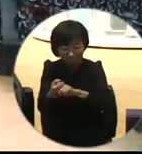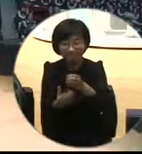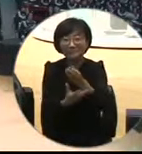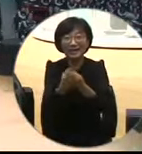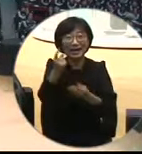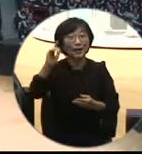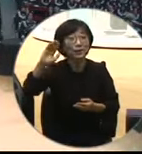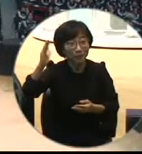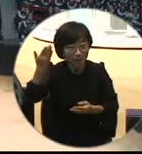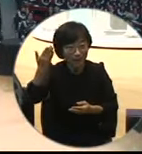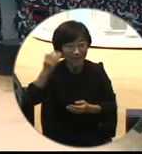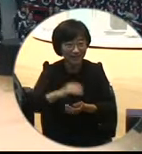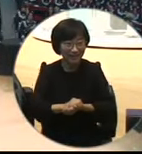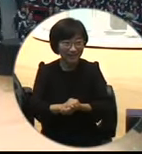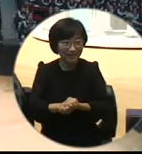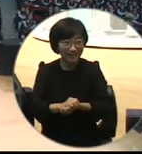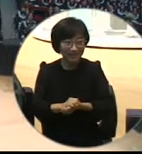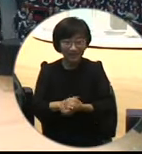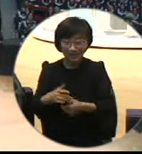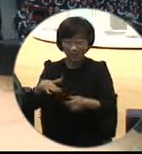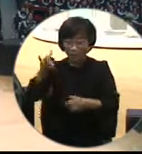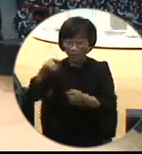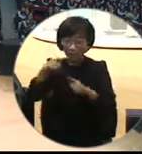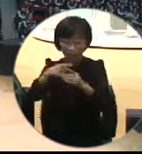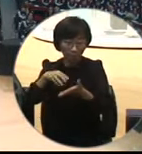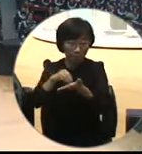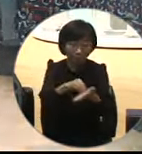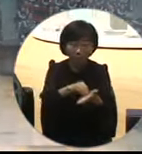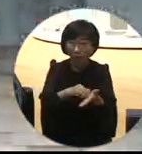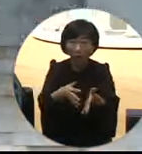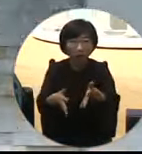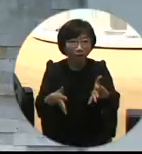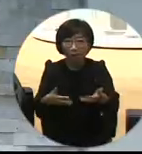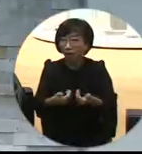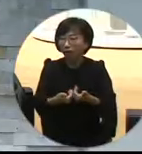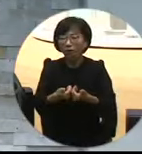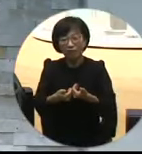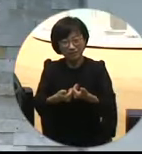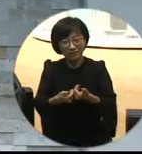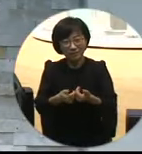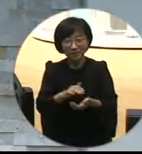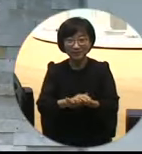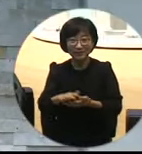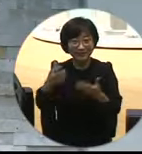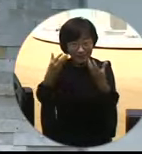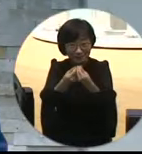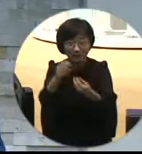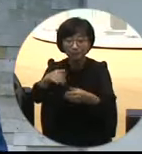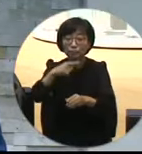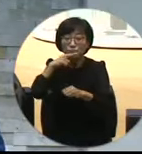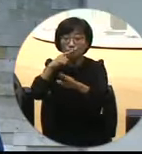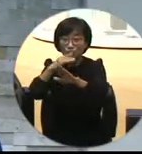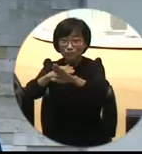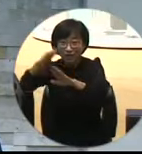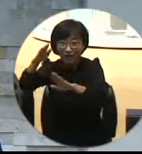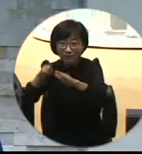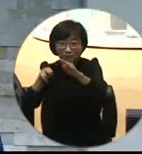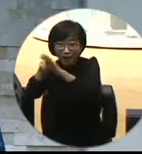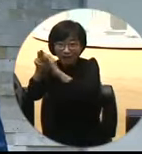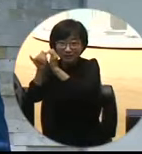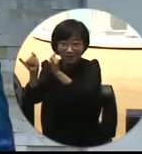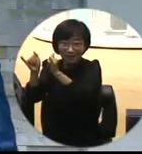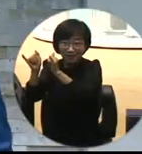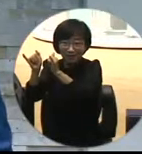갑자기 문화가 바뀌었는데 갑자기 쉽지 않아요. 탈북자들이요 한국에 오면 막 그냥 말로 정말로